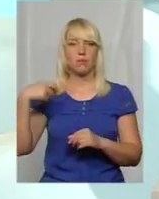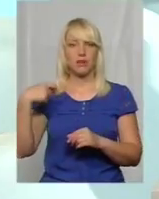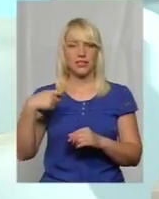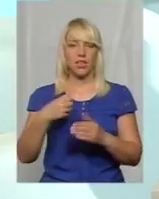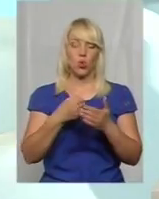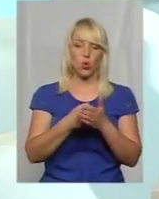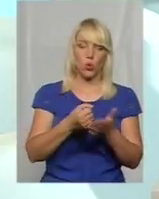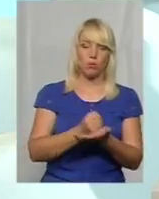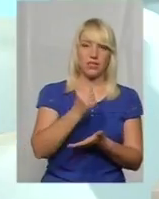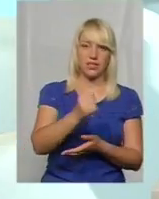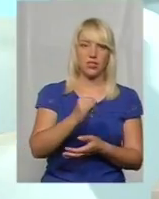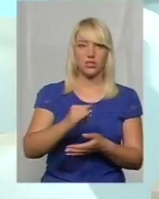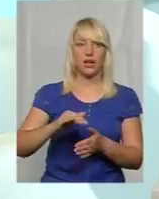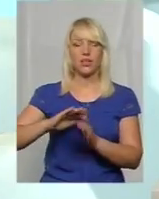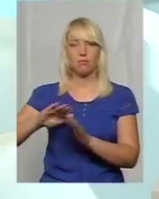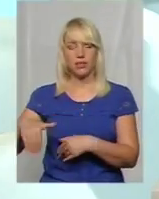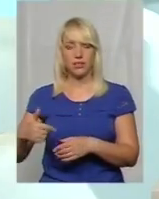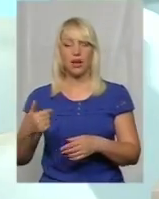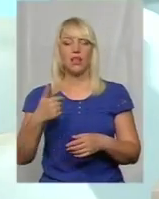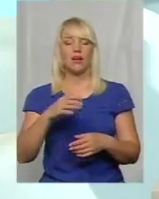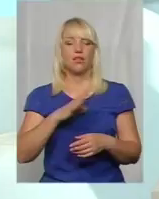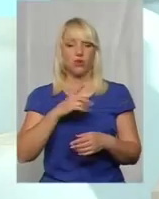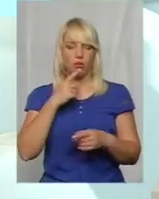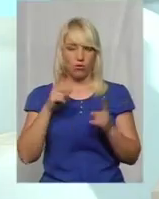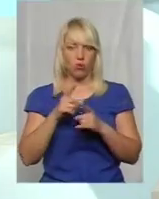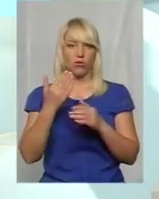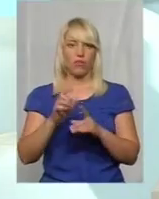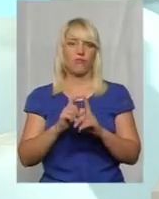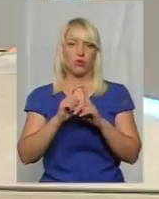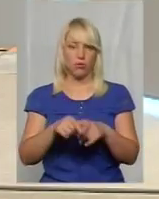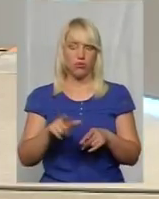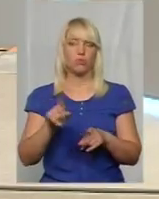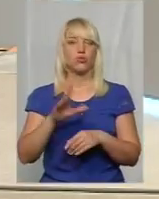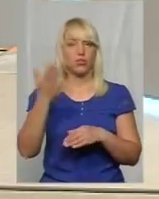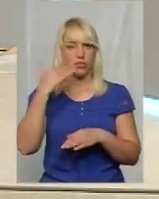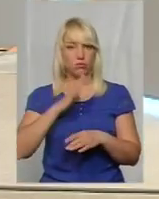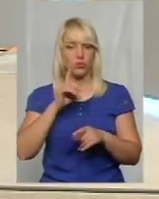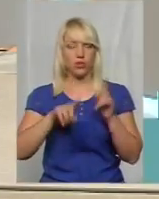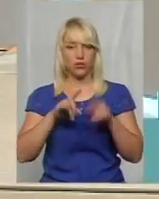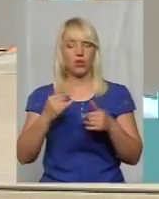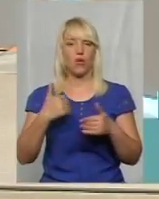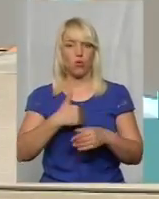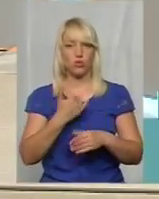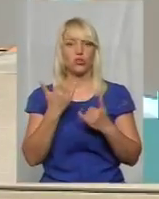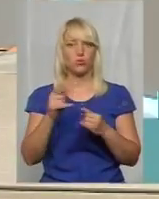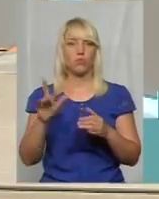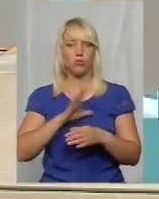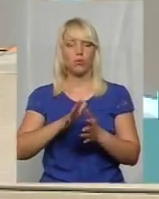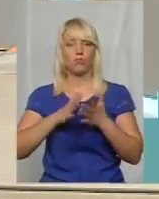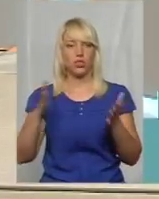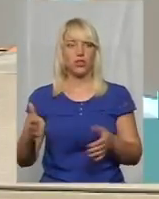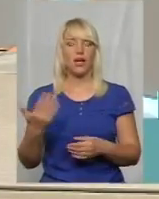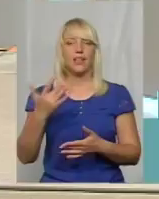Хотілося б, звісно, більше. І маю надію, що ці зустрічі тепер уже будуть частіше. Яким нині є рейтинг президента в області і